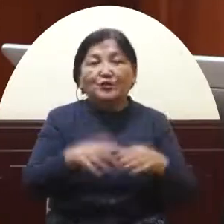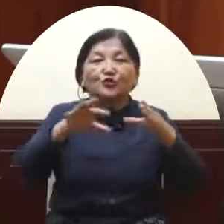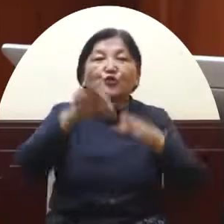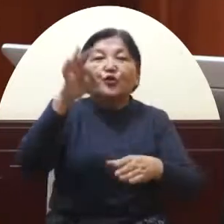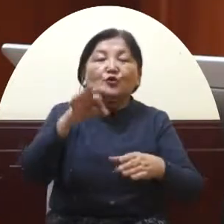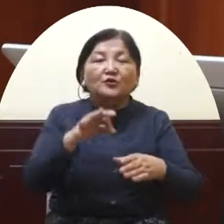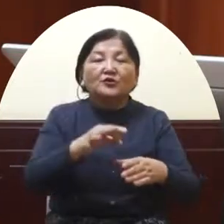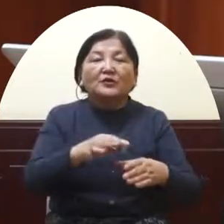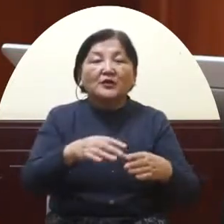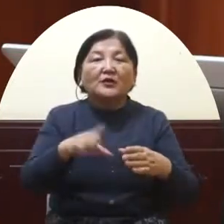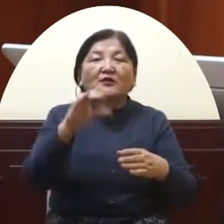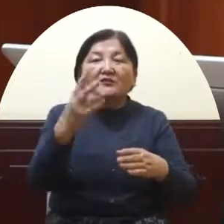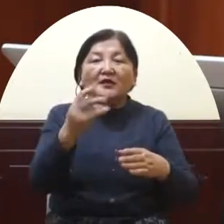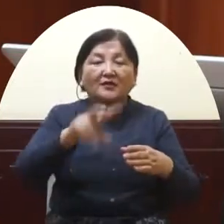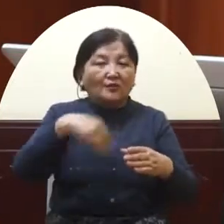өгөхөд тулгаж байна.